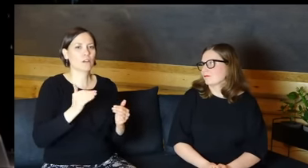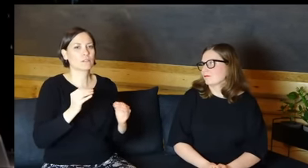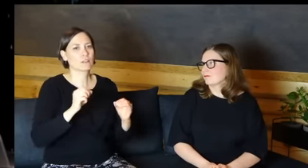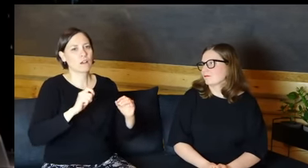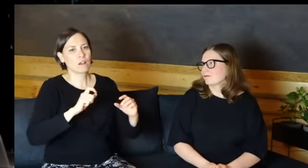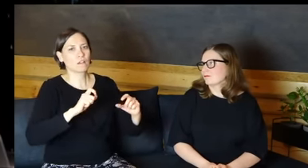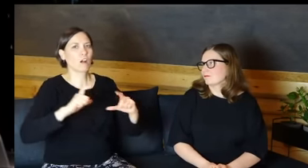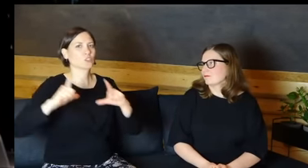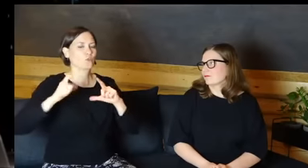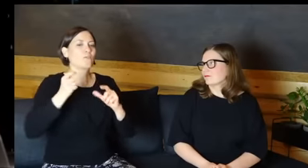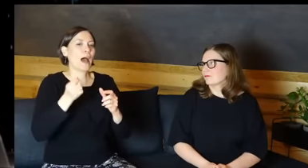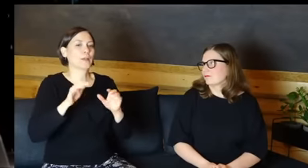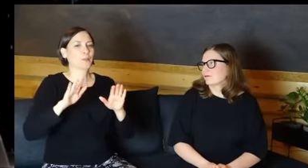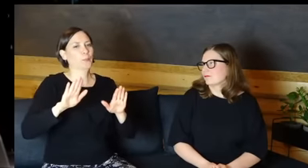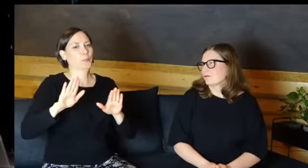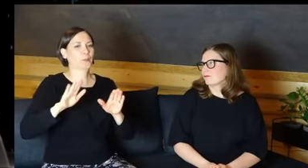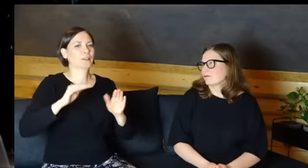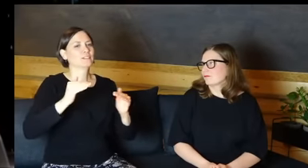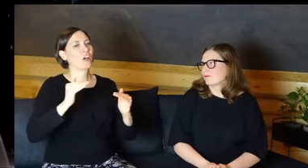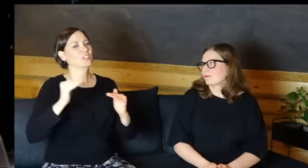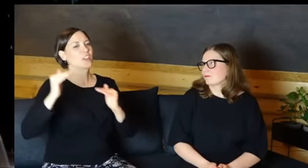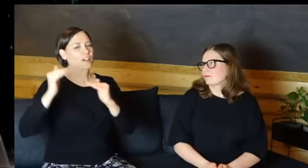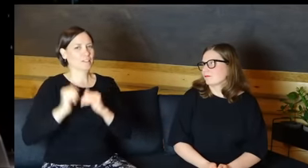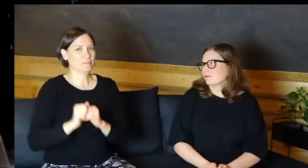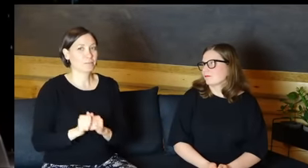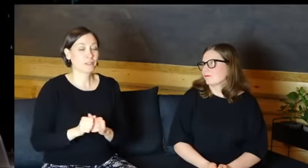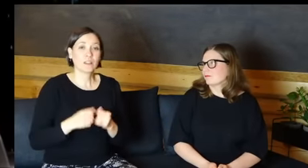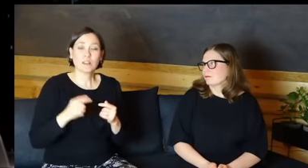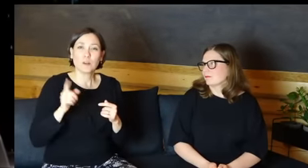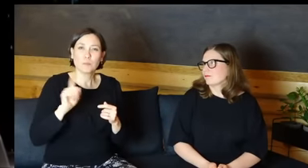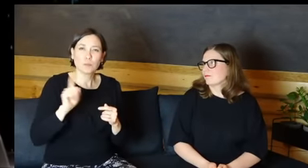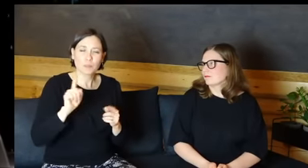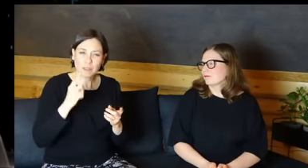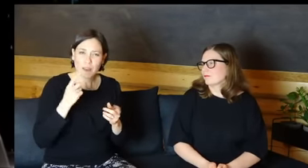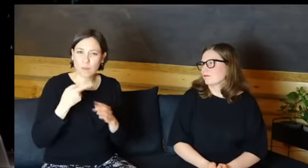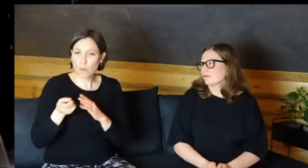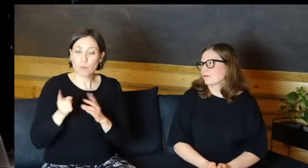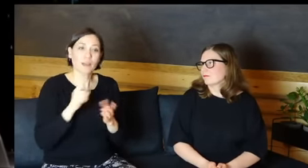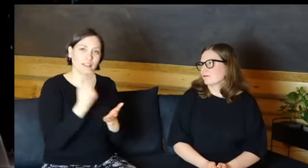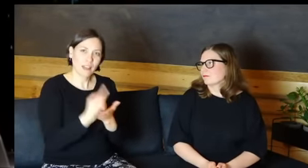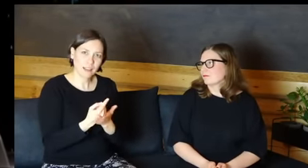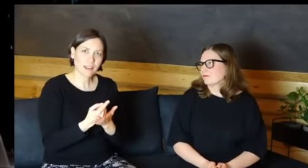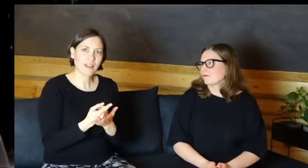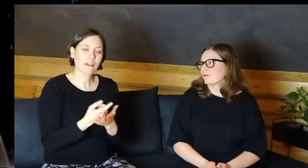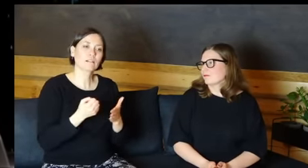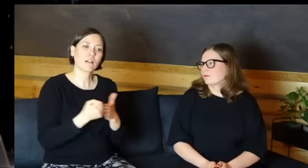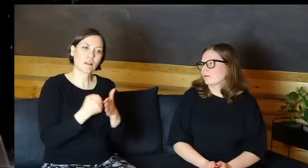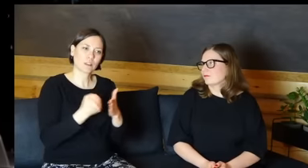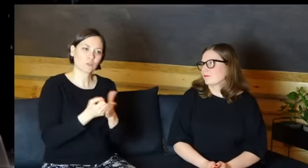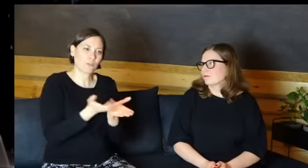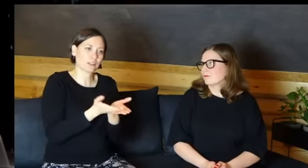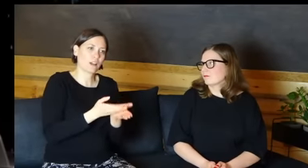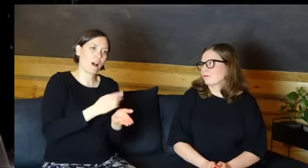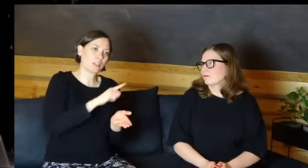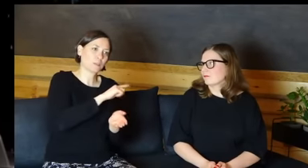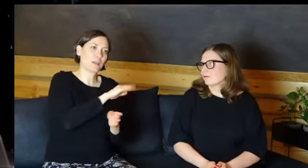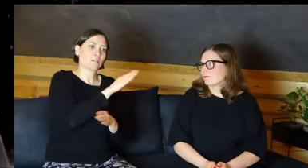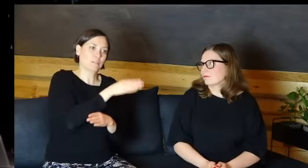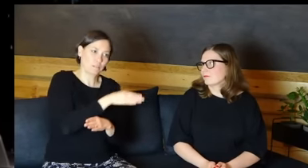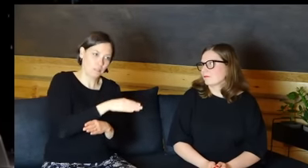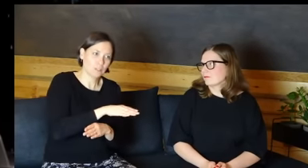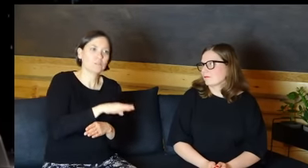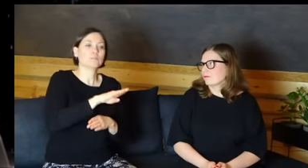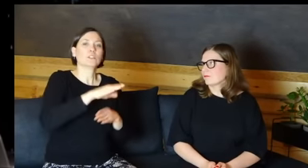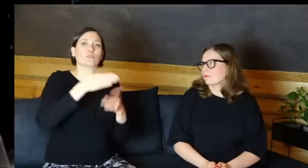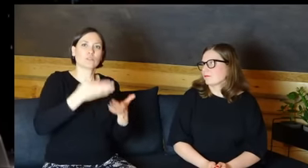kasvu. Merkittävämpää kuin tuo liikevaihdon kasvu on kuitenkin se, että me on onnistuttu meidän kannattavuutta parantamaan edellisvuoden notkahduksesta, palauttamaan